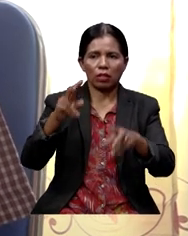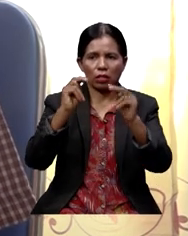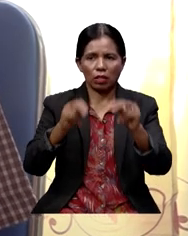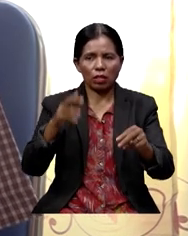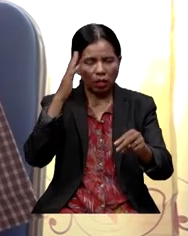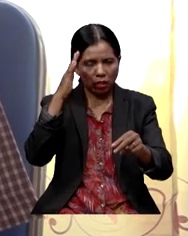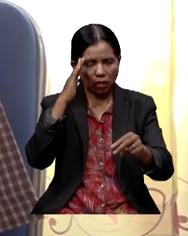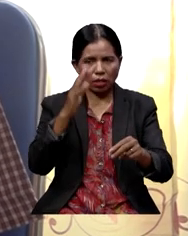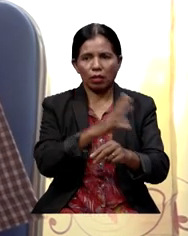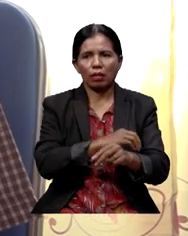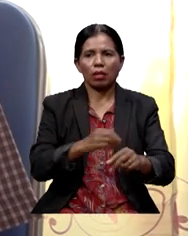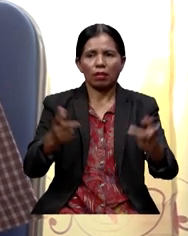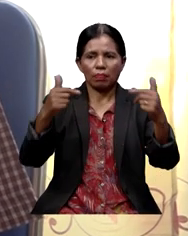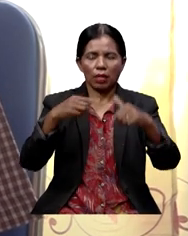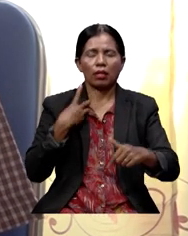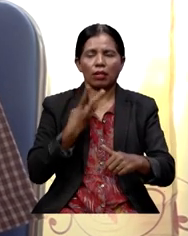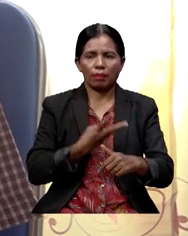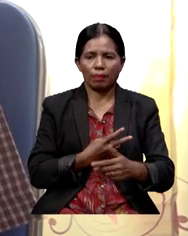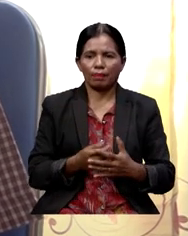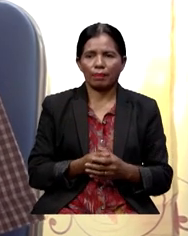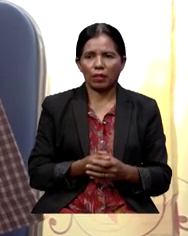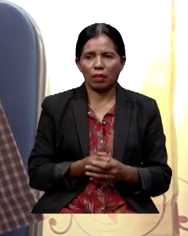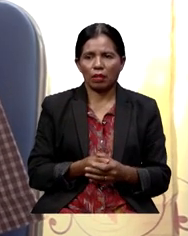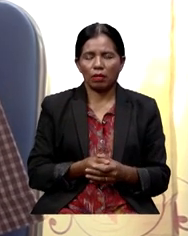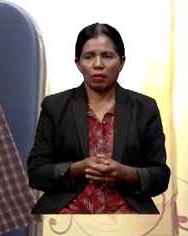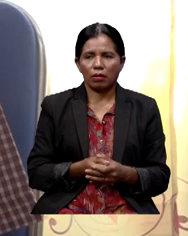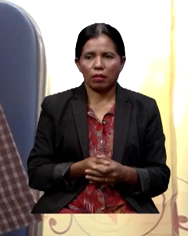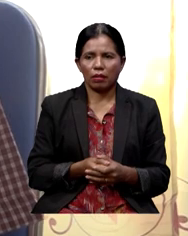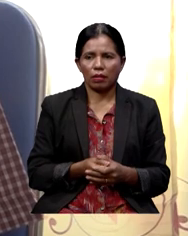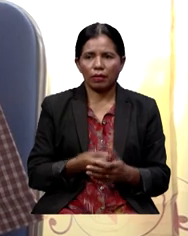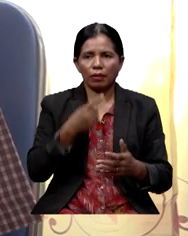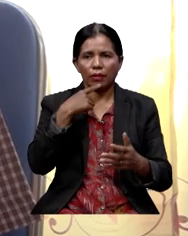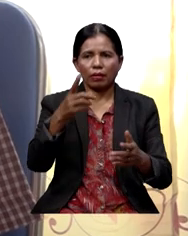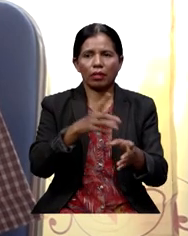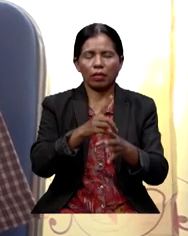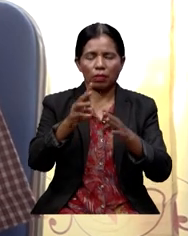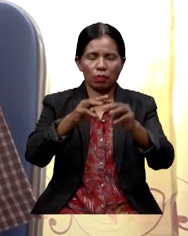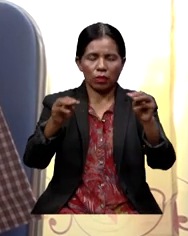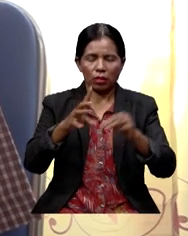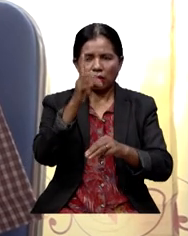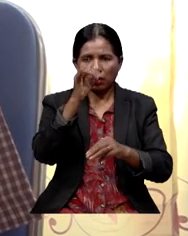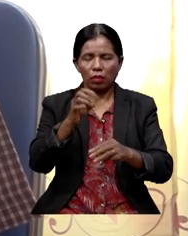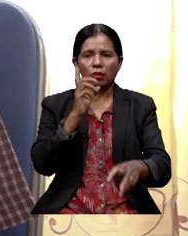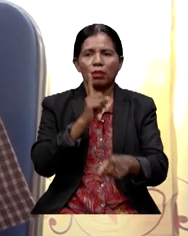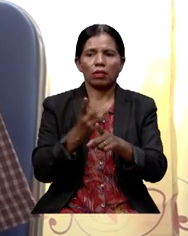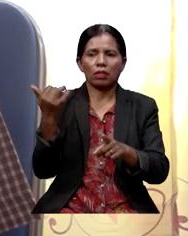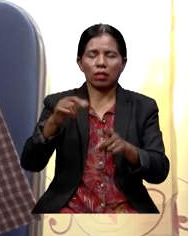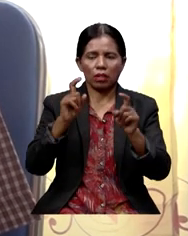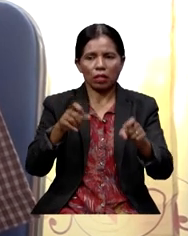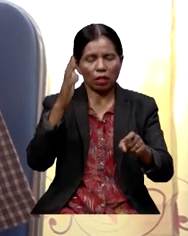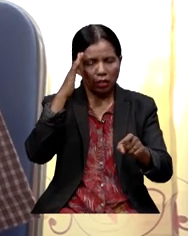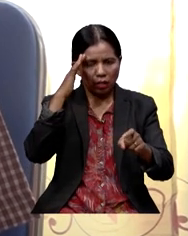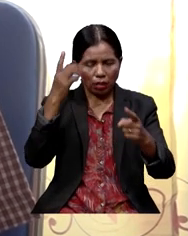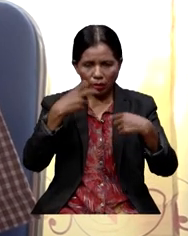ru mai directamente ya ami. Ni mus dir di hansa ne direktur munisipi dili da tuira los sira tis hatiani tumba